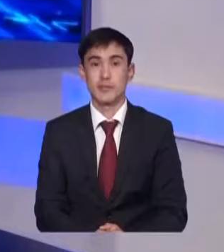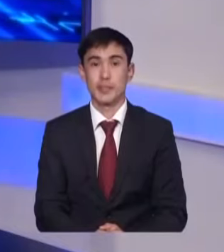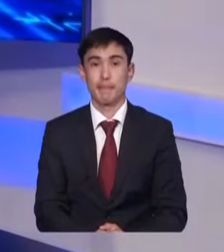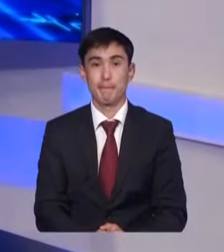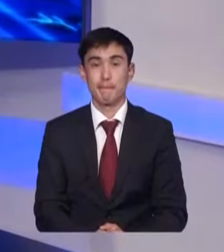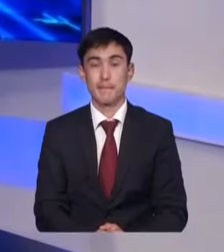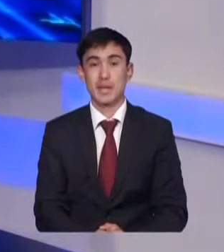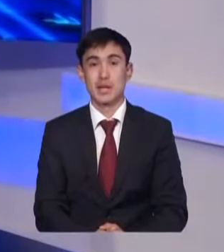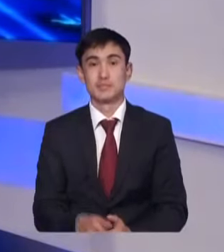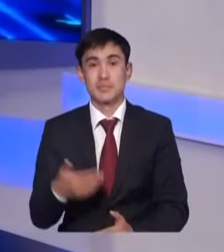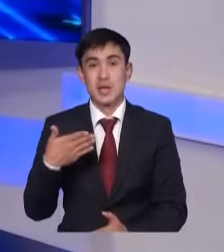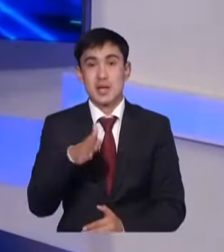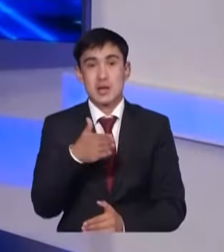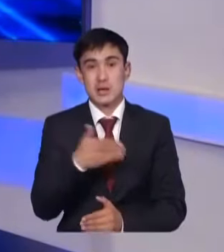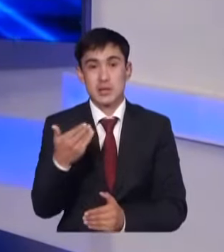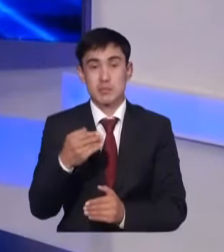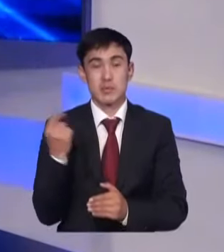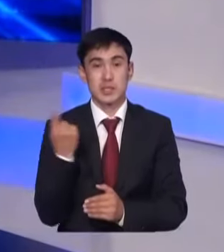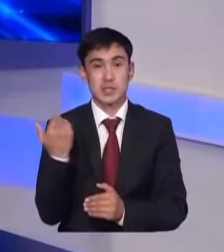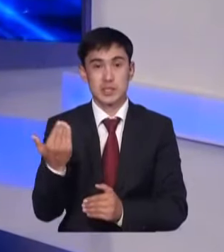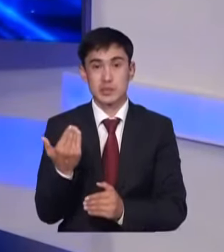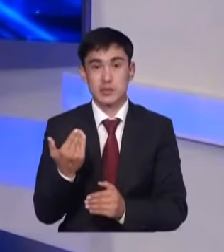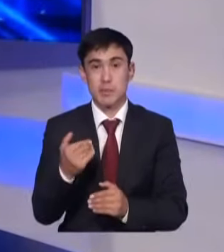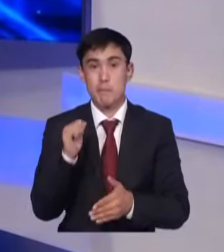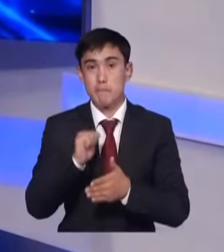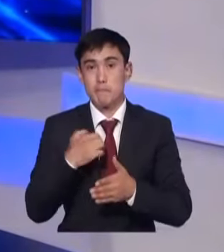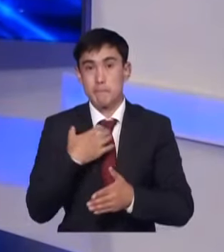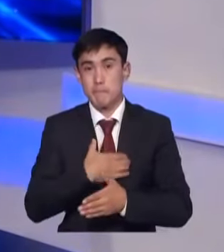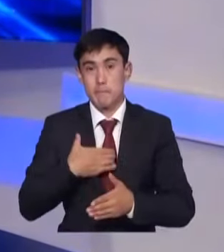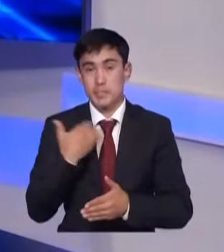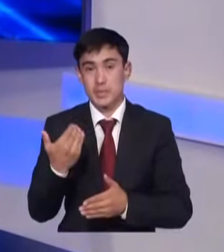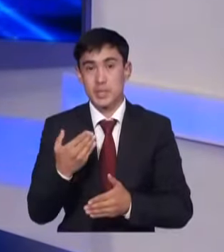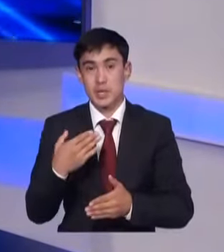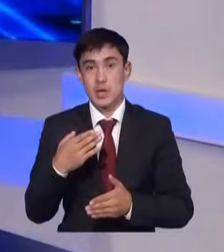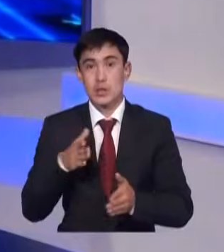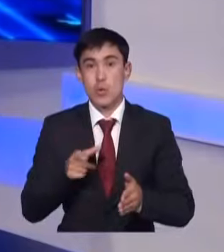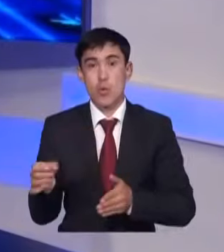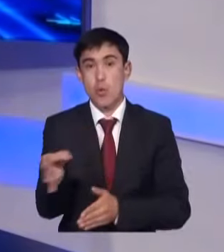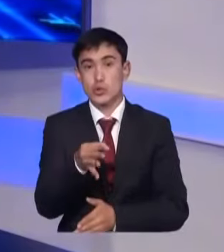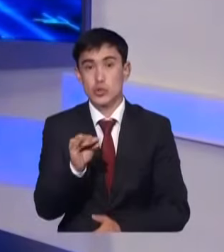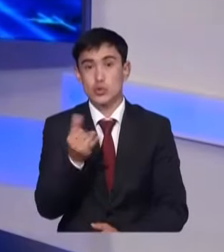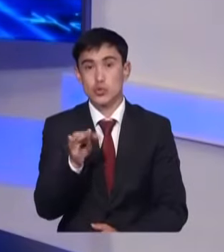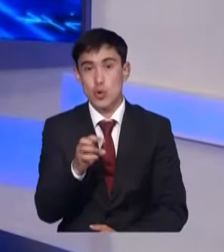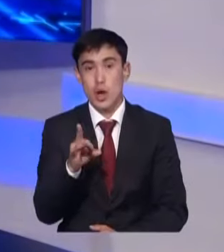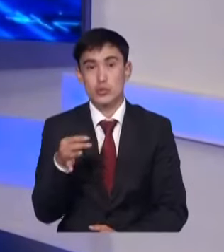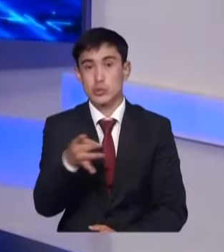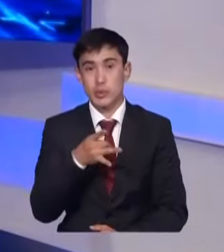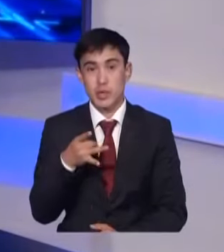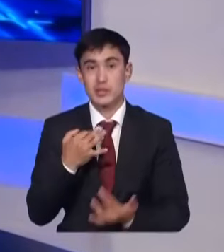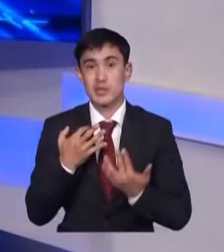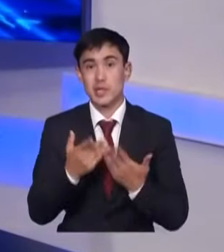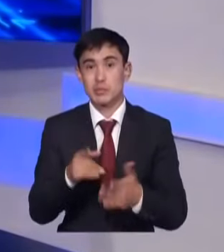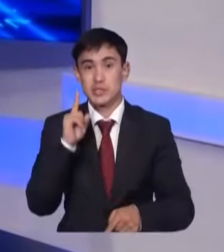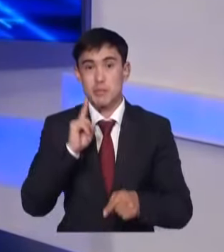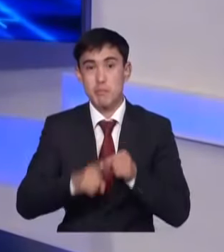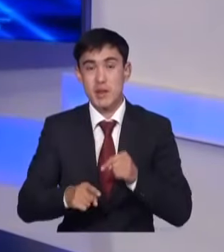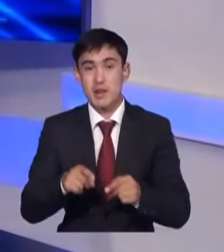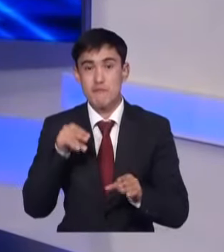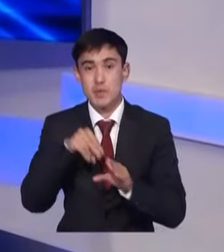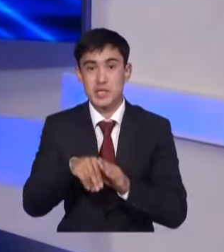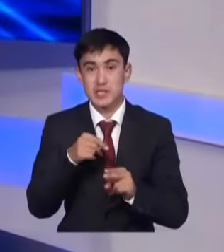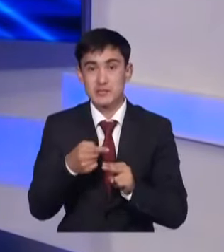Заводчики рыбы бьют тревогу. Причиной их беспокойства стала ситуация на озере Ушколь в Аксузском районе, требующая